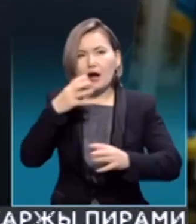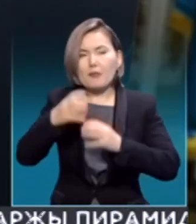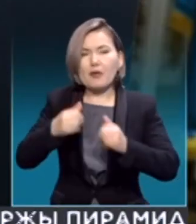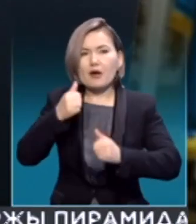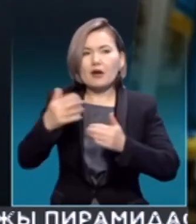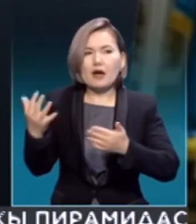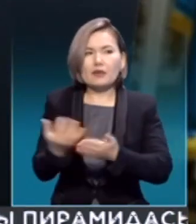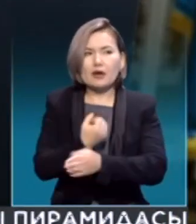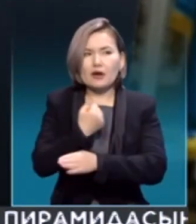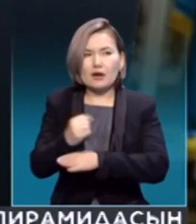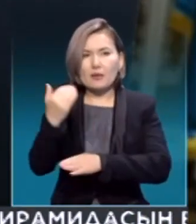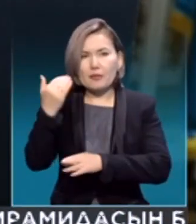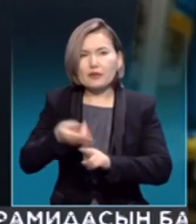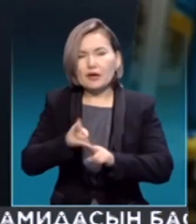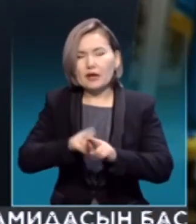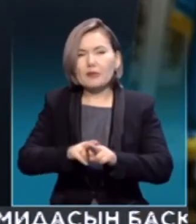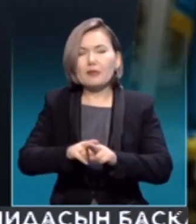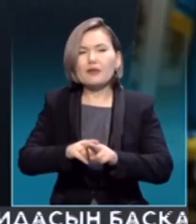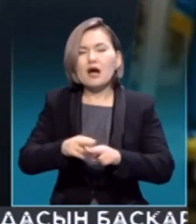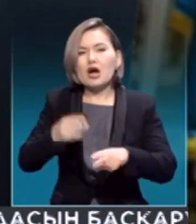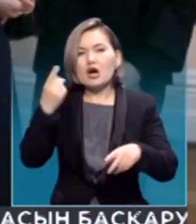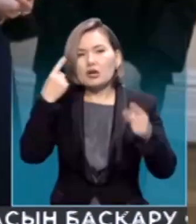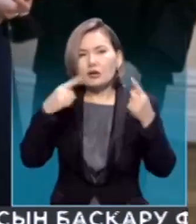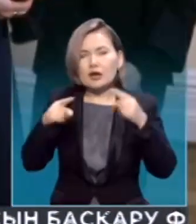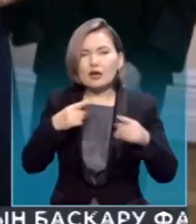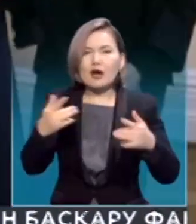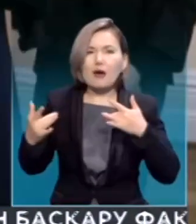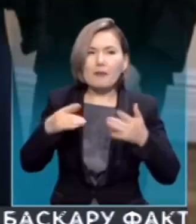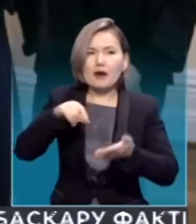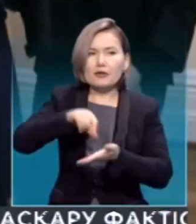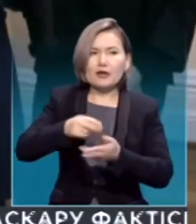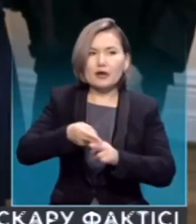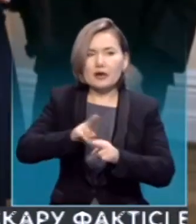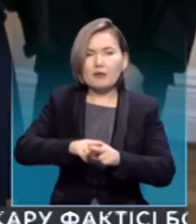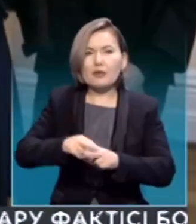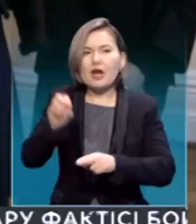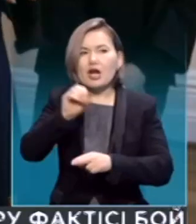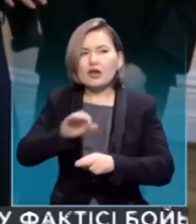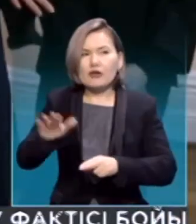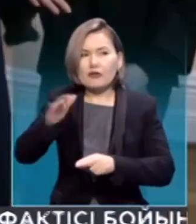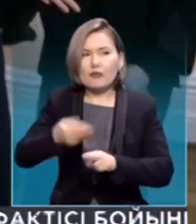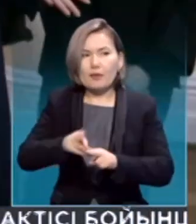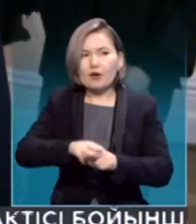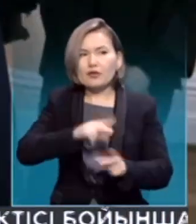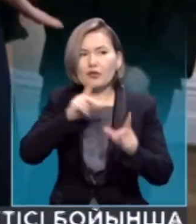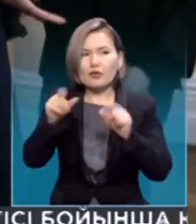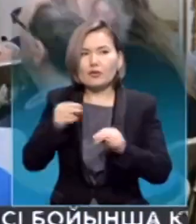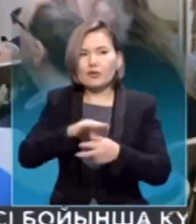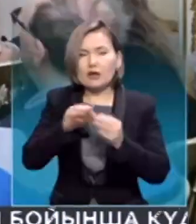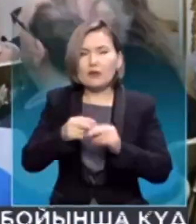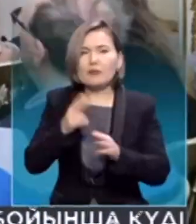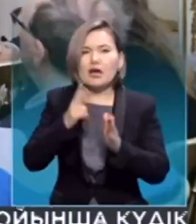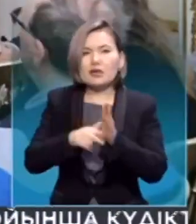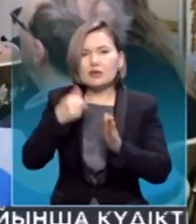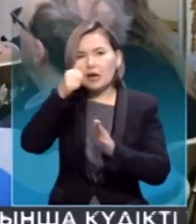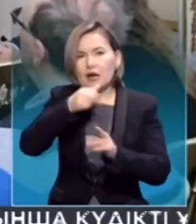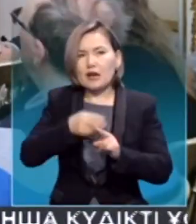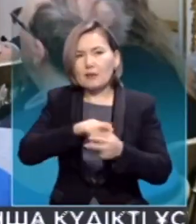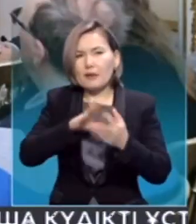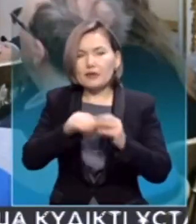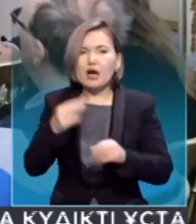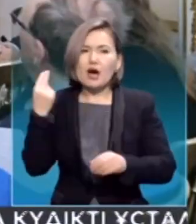байқауларда үздік деп танылған, шығармашылық еркіндікті аңсаған таланттар батысты бағындыру үшін елден жырақ кетеді. 80-ші жылдардың